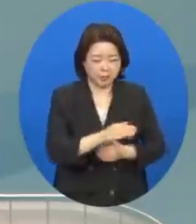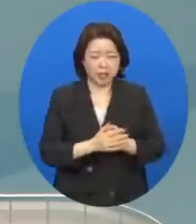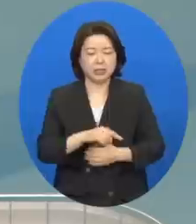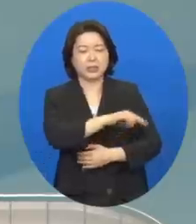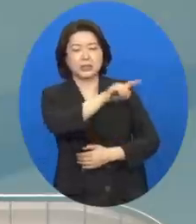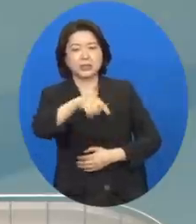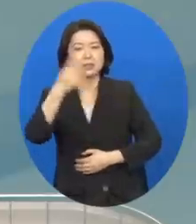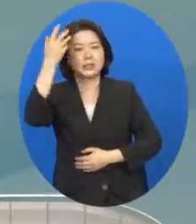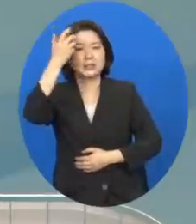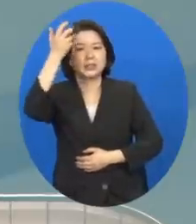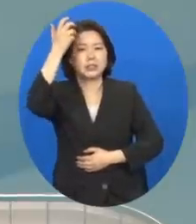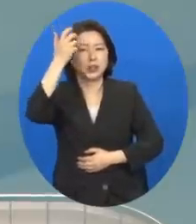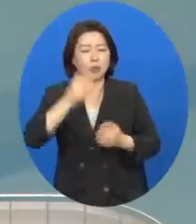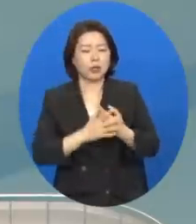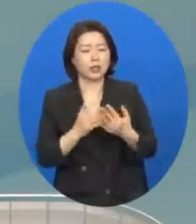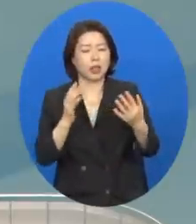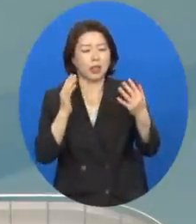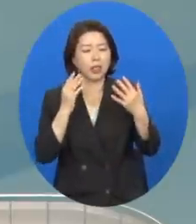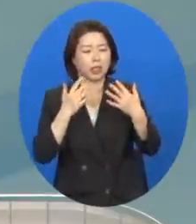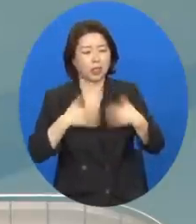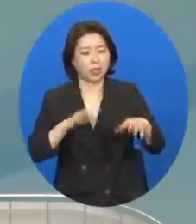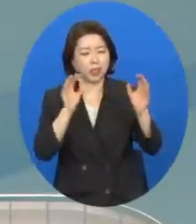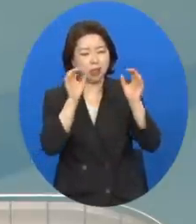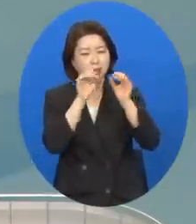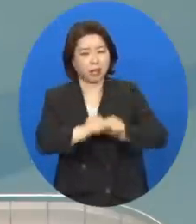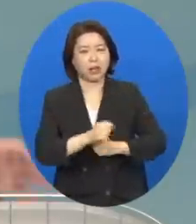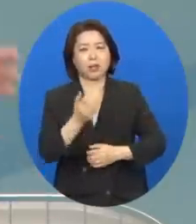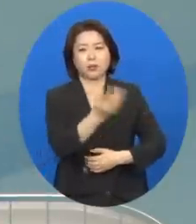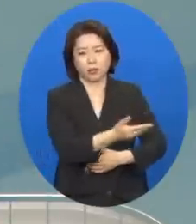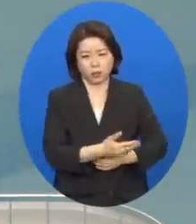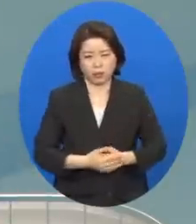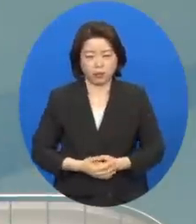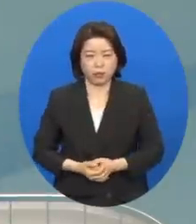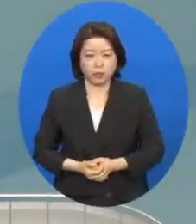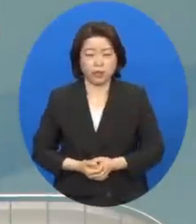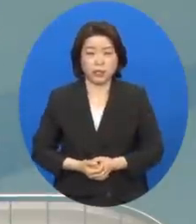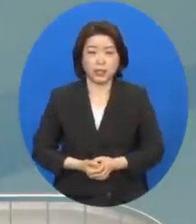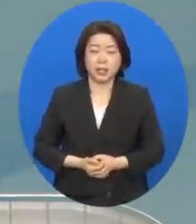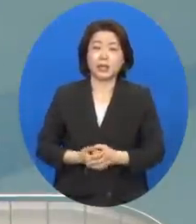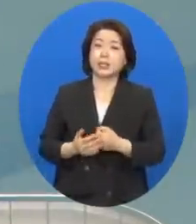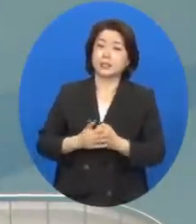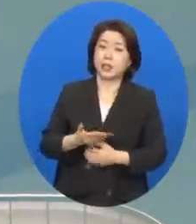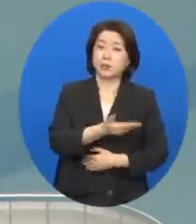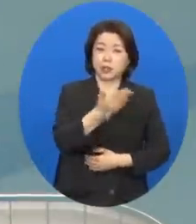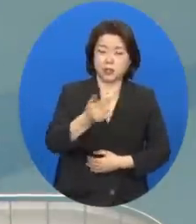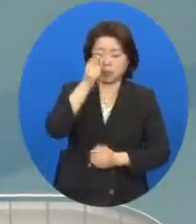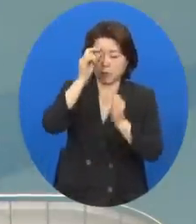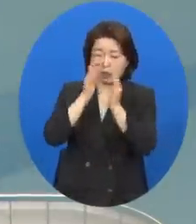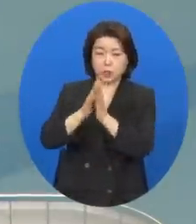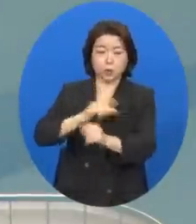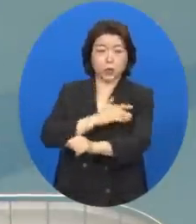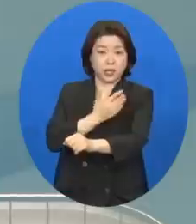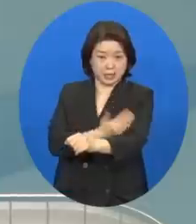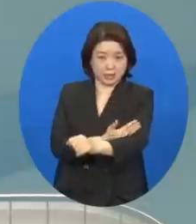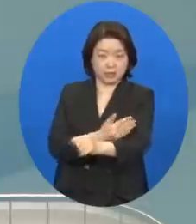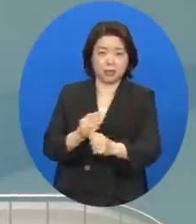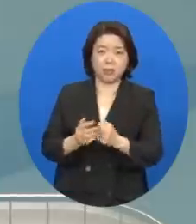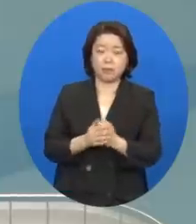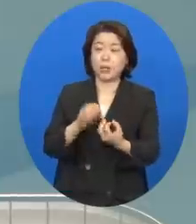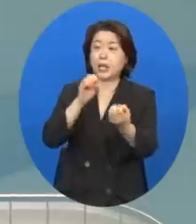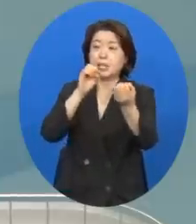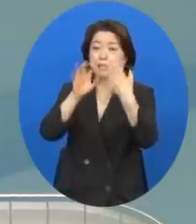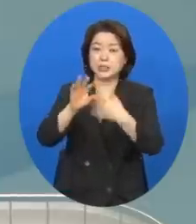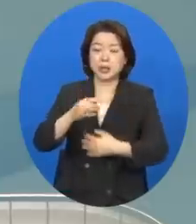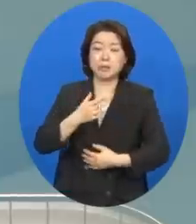그들의 영혼은 쇠약하게 하셨도다. 그러므로 여러분 기도의 능력을